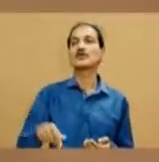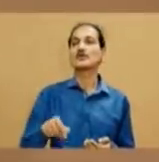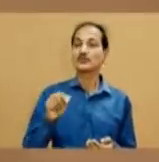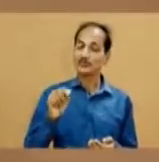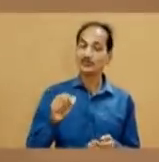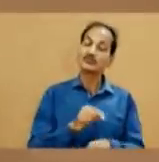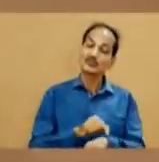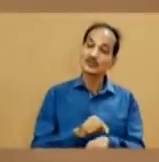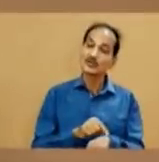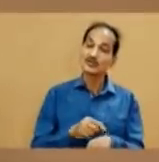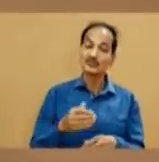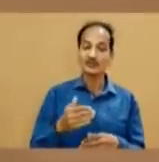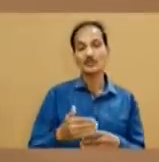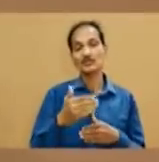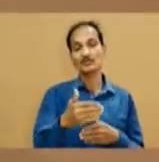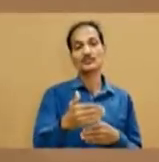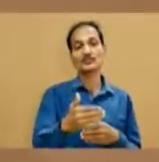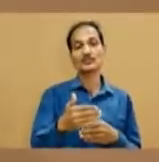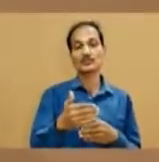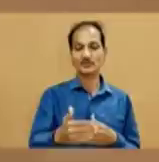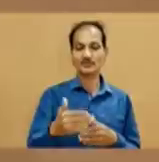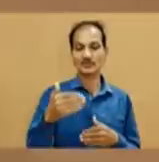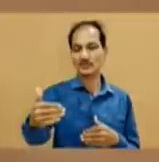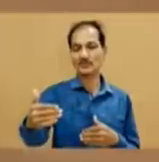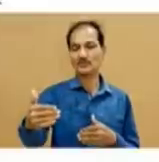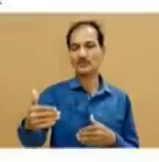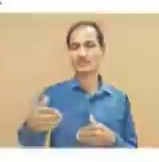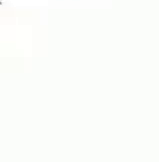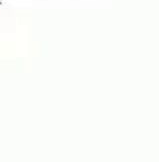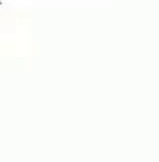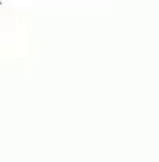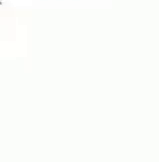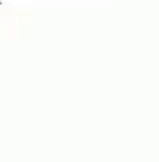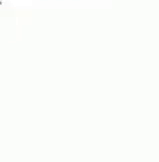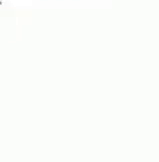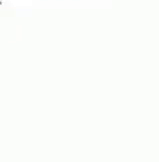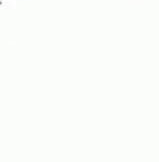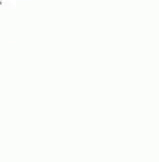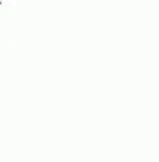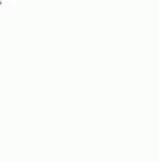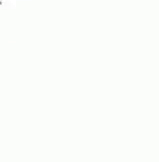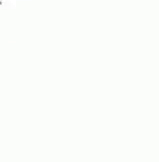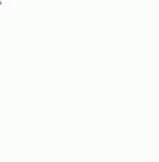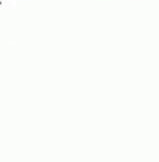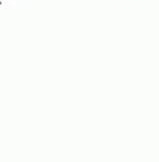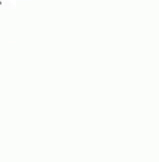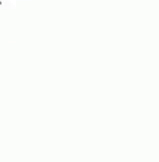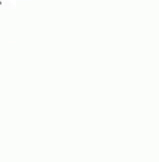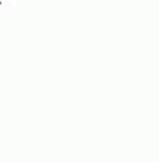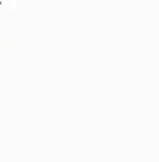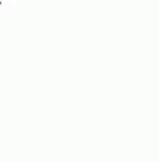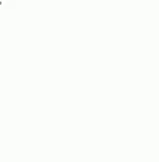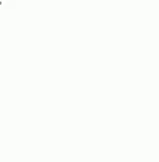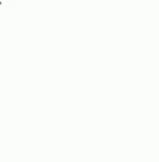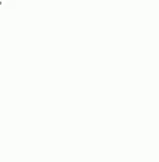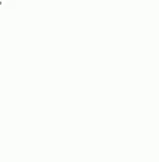ନାହିଁ। ଆପଣମାନେ ଜାଣନ୍ତୁ ଆମର 12,356 ଫେୟାର୍ ପ୍ରାଇସ୍ ସପ୍ସ ଅଛି ରାଜ୍ୟରେ, ସେଥିରେ